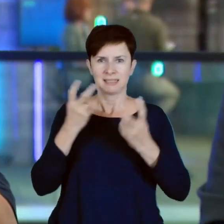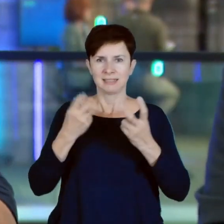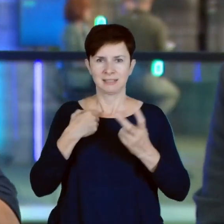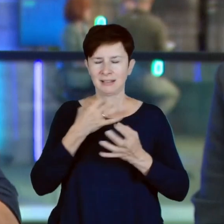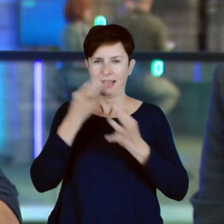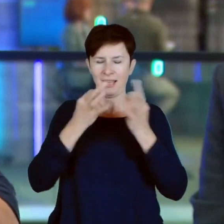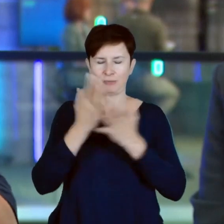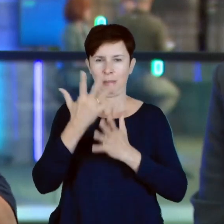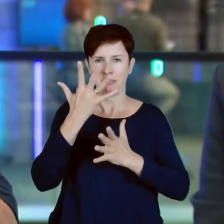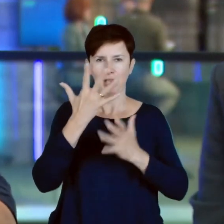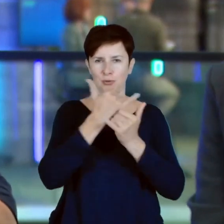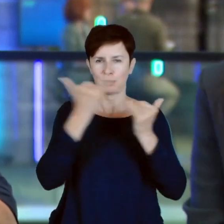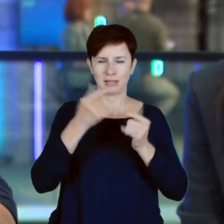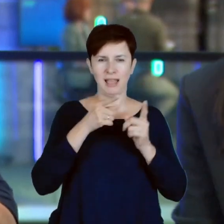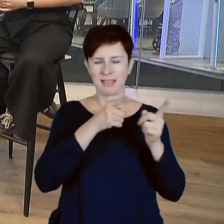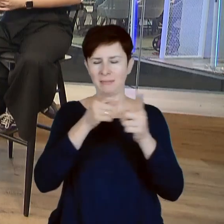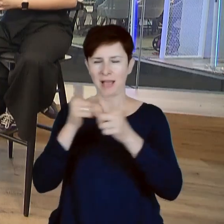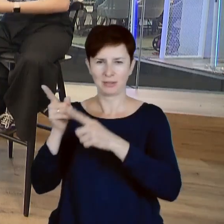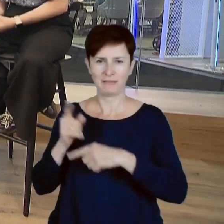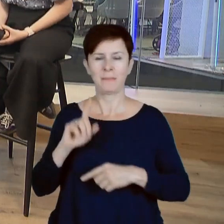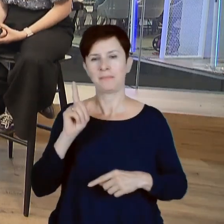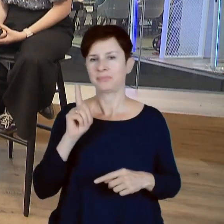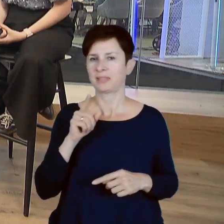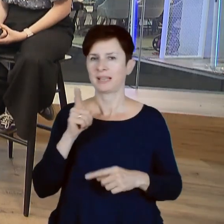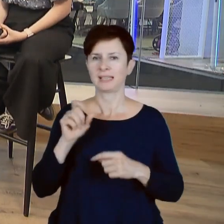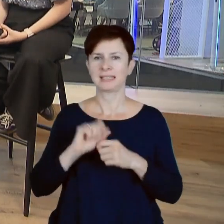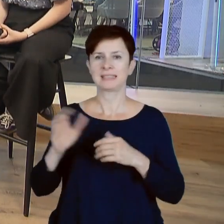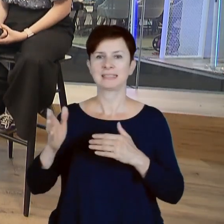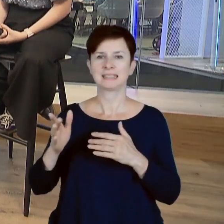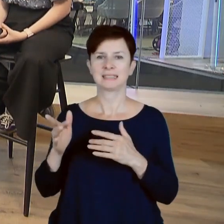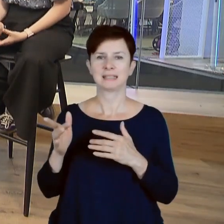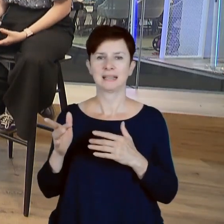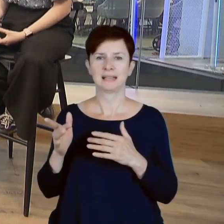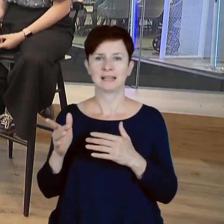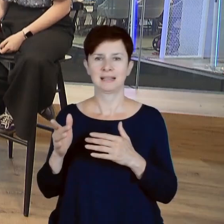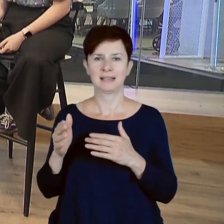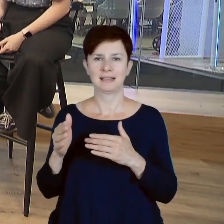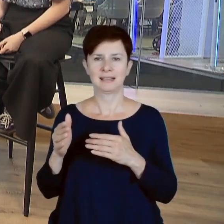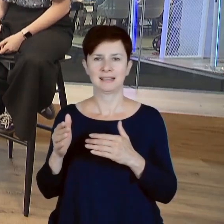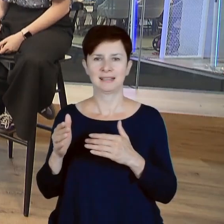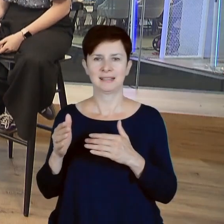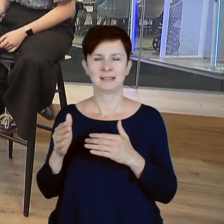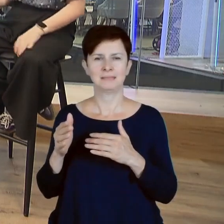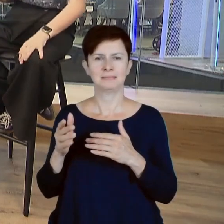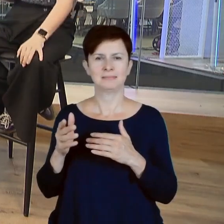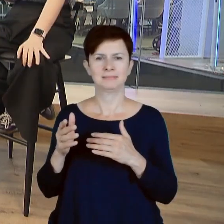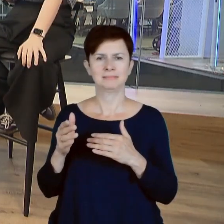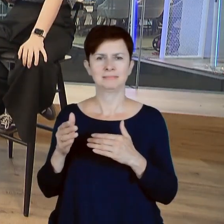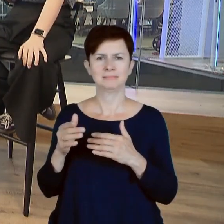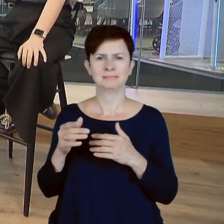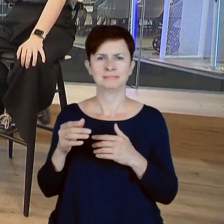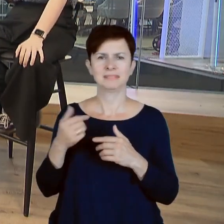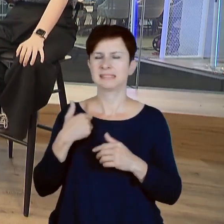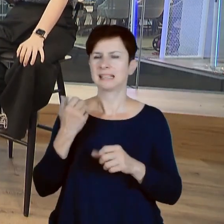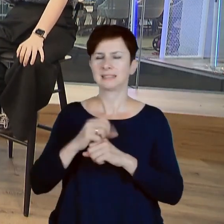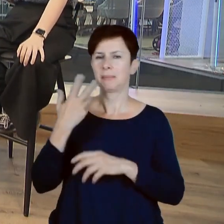Ale Zuza, jesteś blisko tej bariery 12-15 lat, więc jestem po prostu strasznie ciekawy, jak to